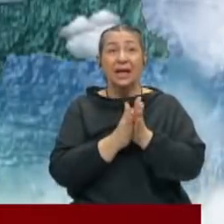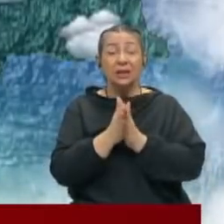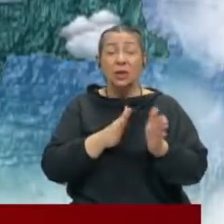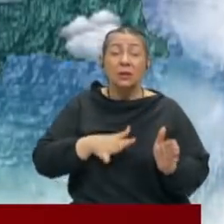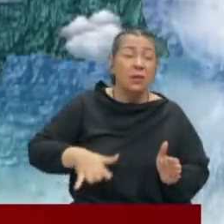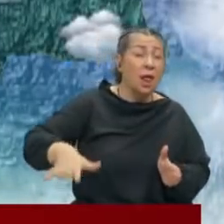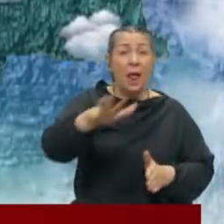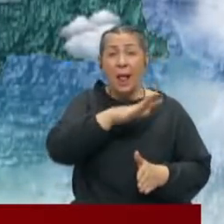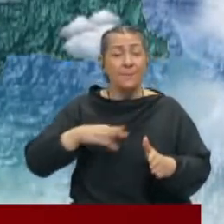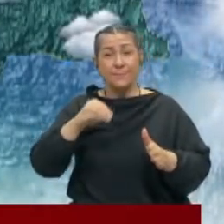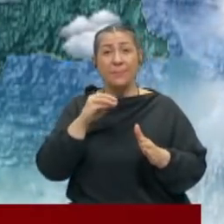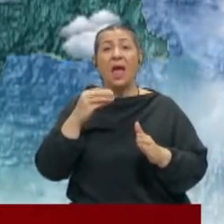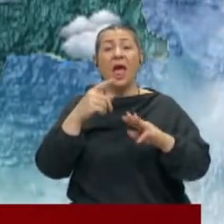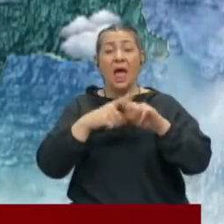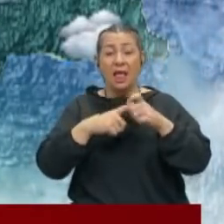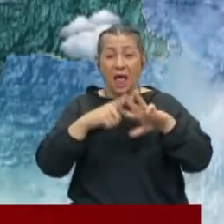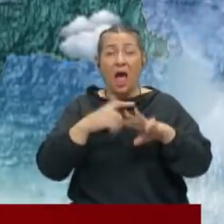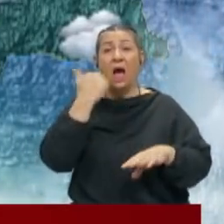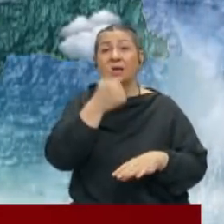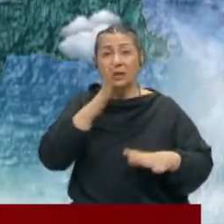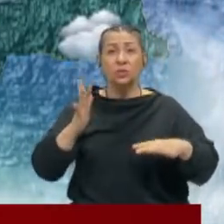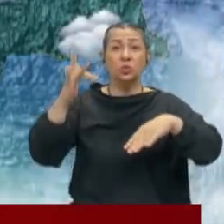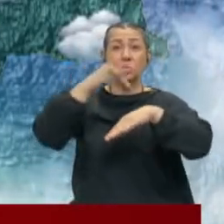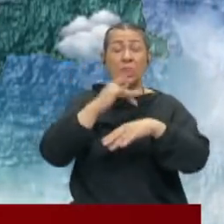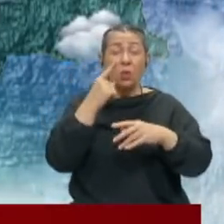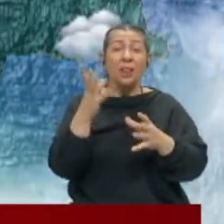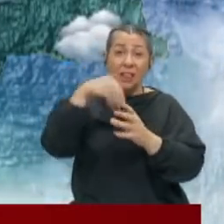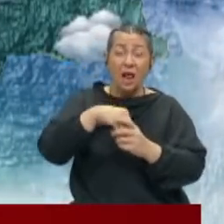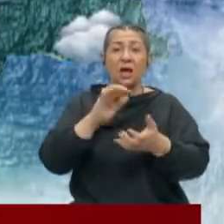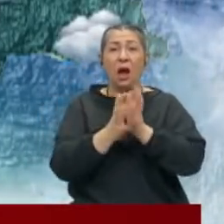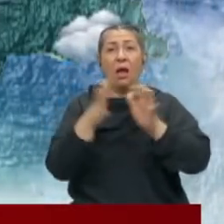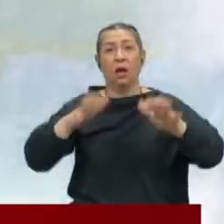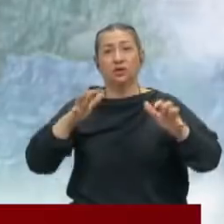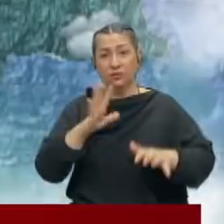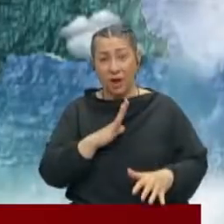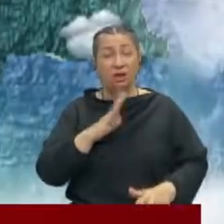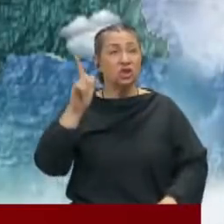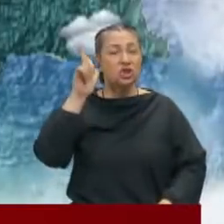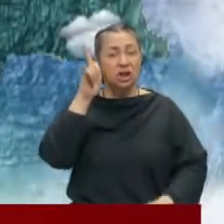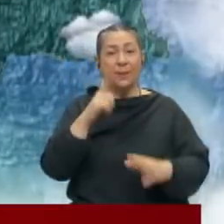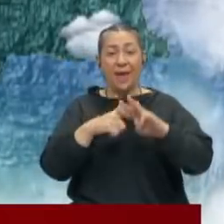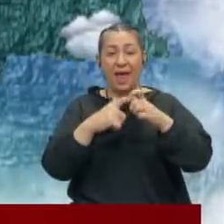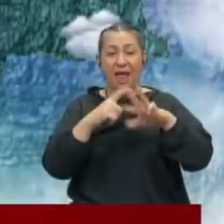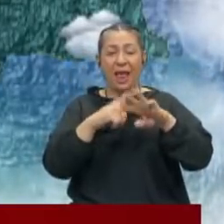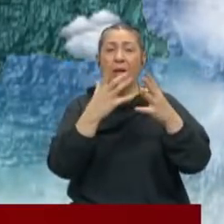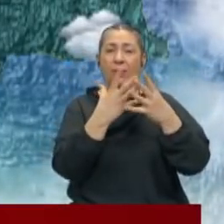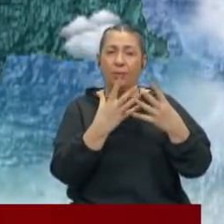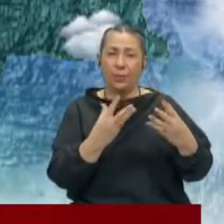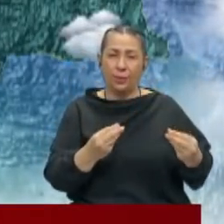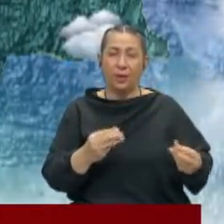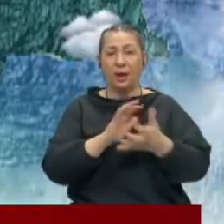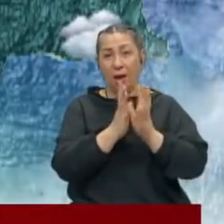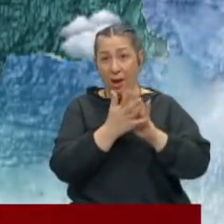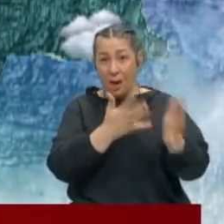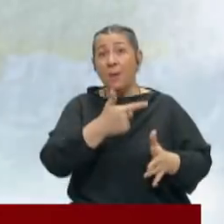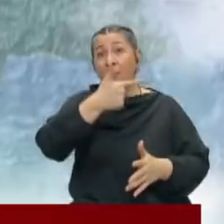yurdun tamamına yakınında Ege ve Akdeniz'in yüksek bölgeleri de dahil kar yağışı var. Çarşamba günü Ege'de etkisini kaybedecek olan